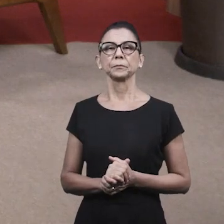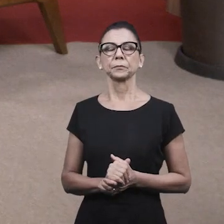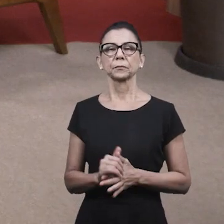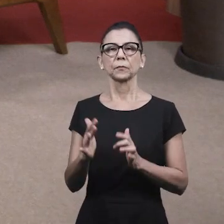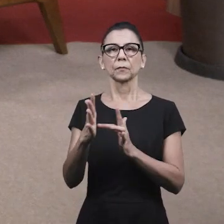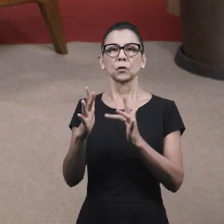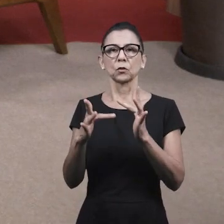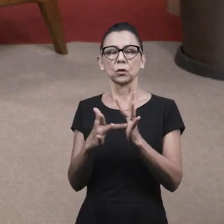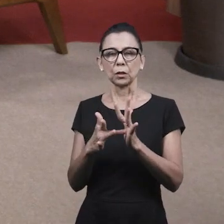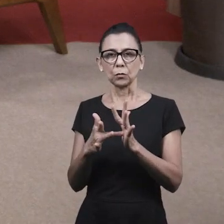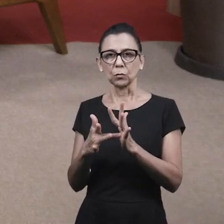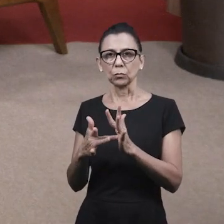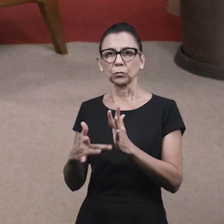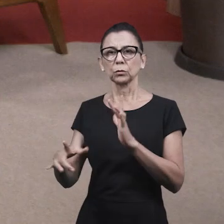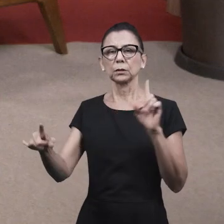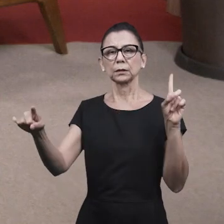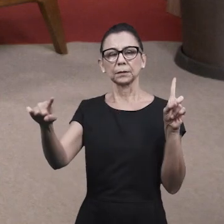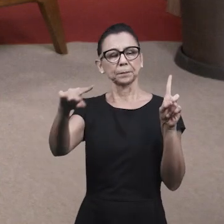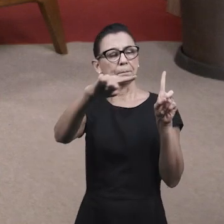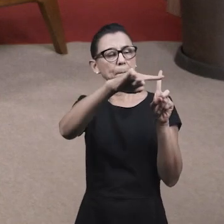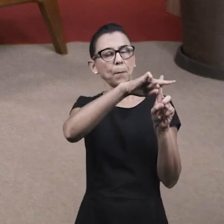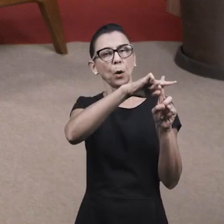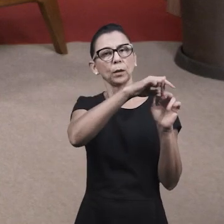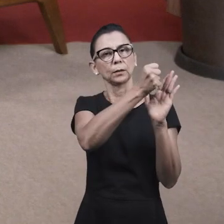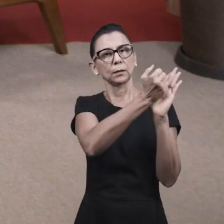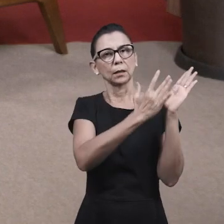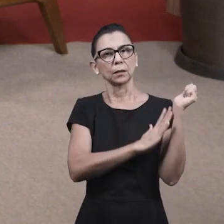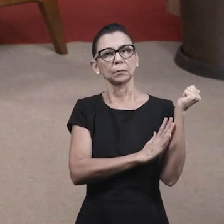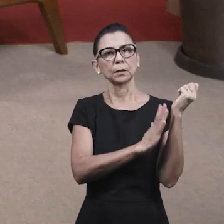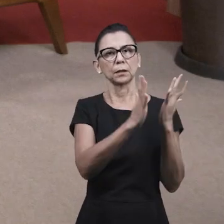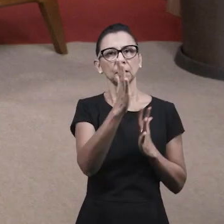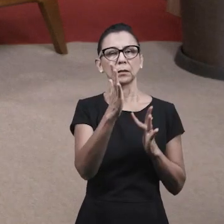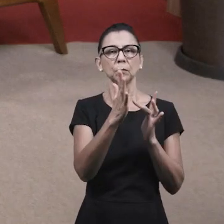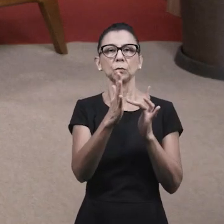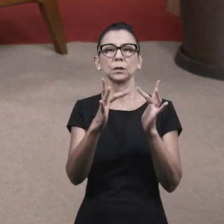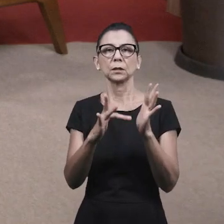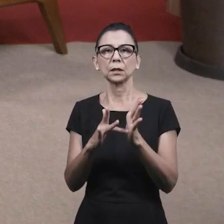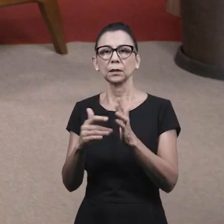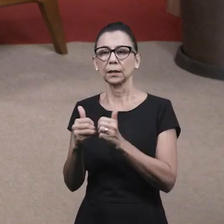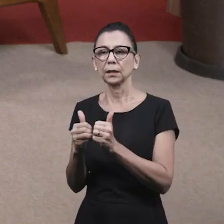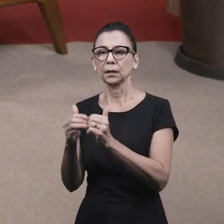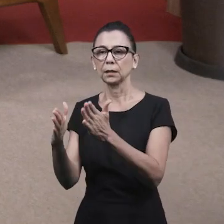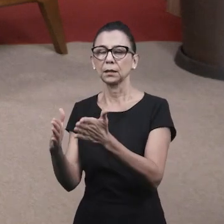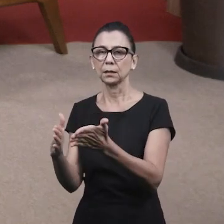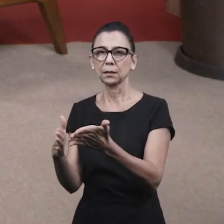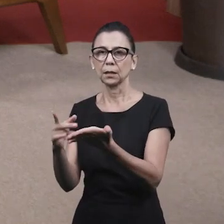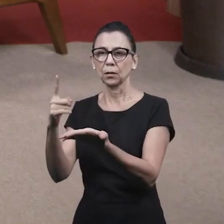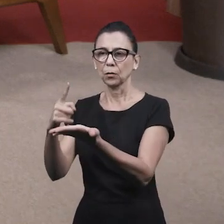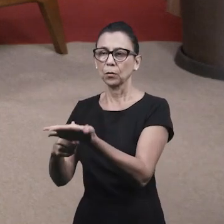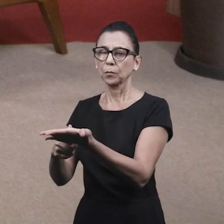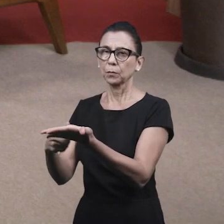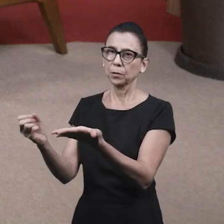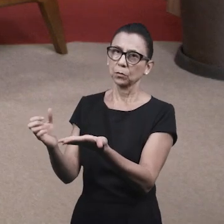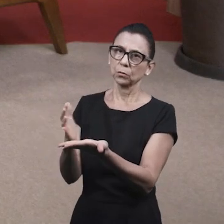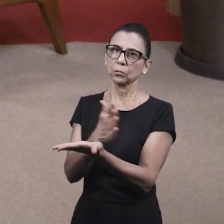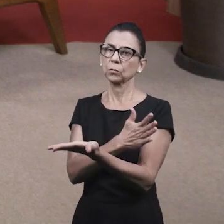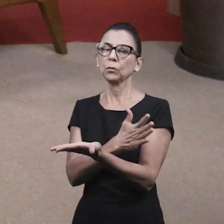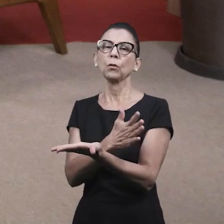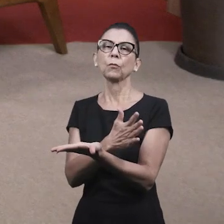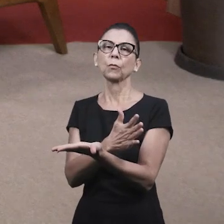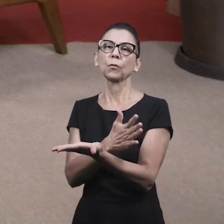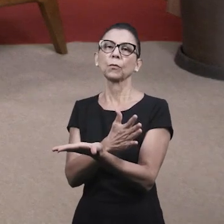Seigneur Jésus, il va sceller, il va inaugurer le Nouveau Testament, le nouveau pacte, la nouvelle